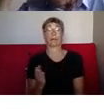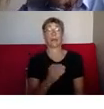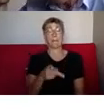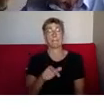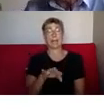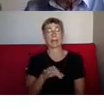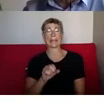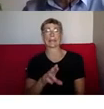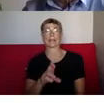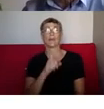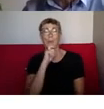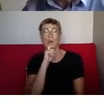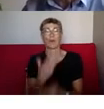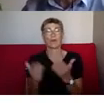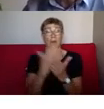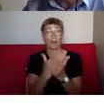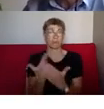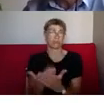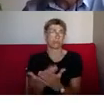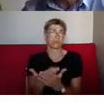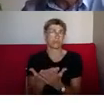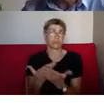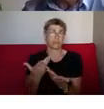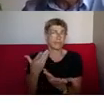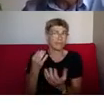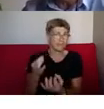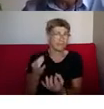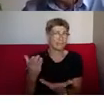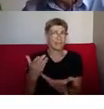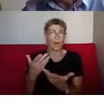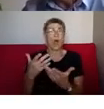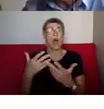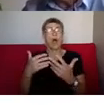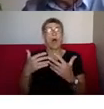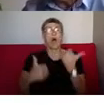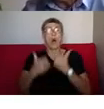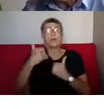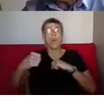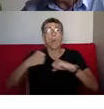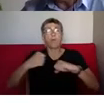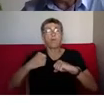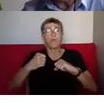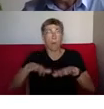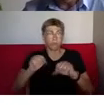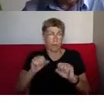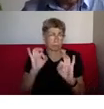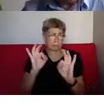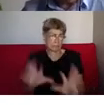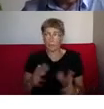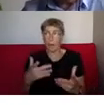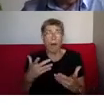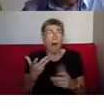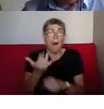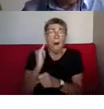intervention et qui démontre bien l'engouement que peut susciter le Handi Move Emploi. Puisque Rémi il a participé